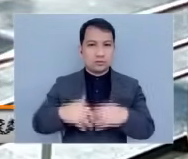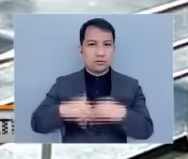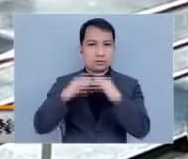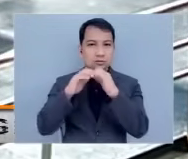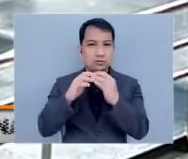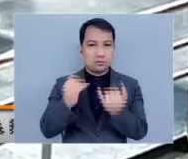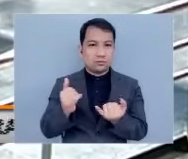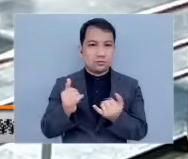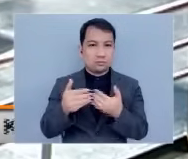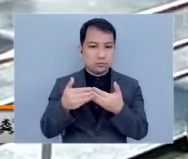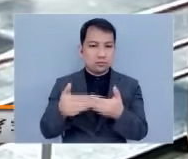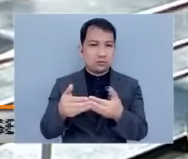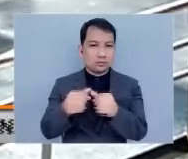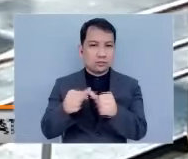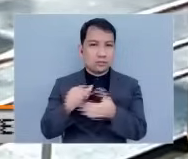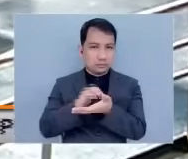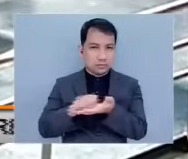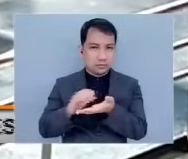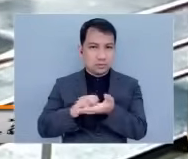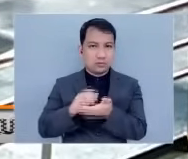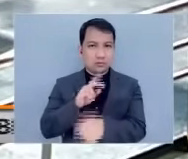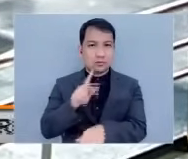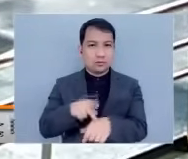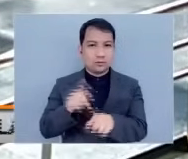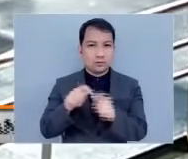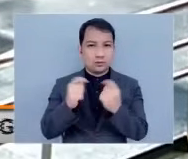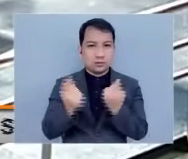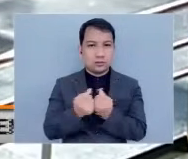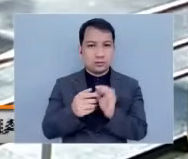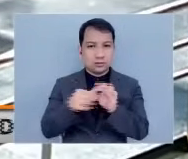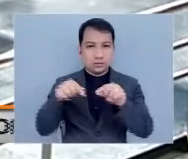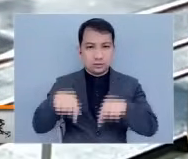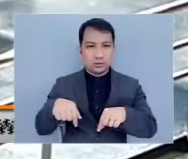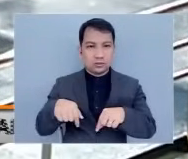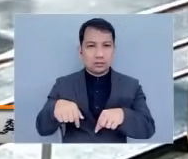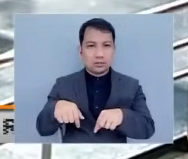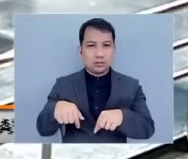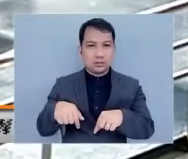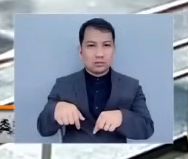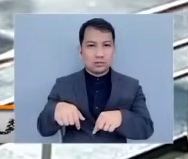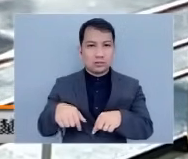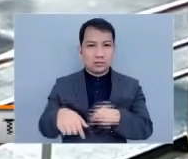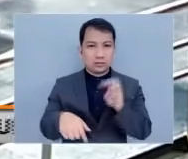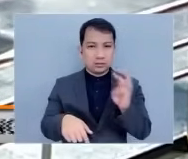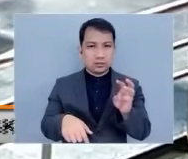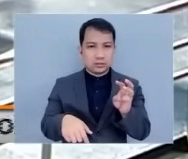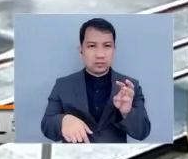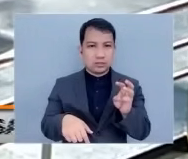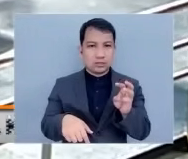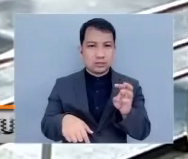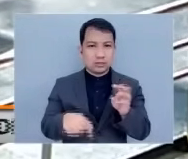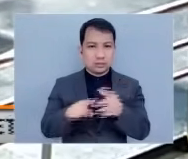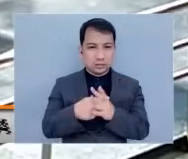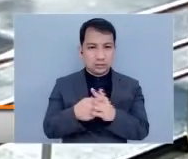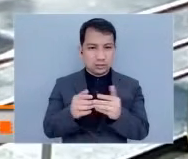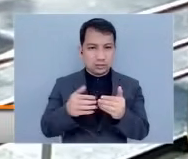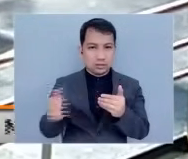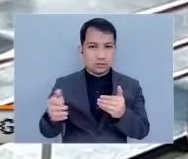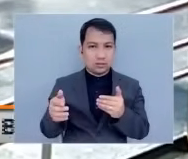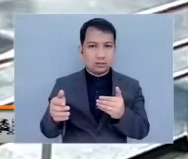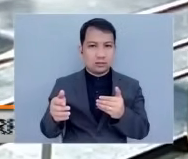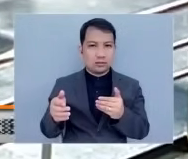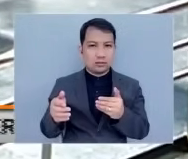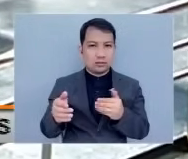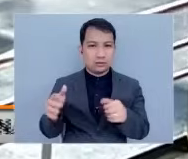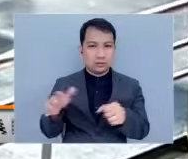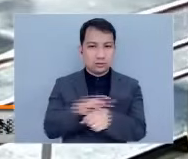ongoing pa naman ang practice ng Gilas Pilipinos, Pilipinas dito sa PhilSports Arena. 6 p.m. sila nagsimula. Ngayon, nag-full-court scrimmage